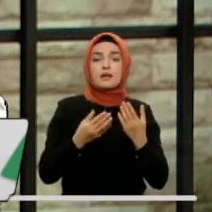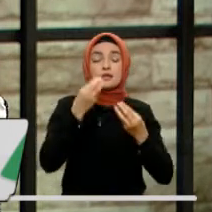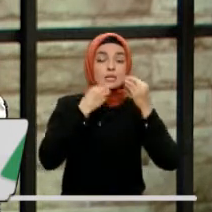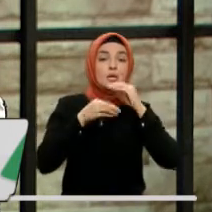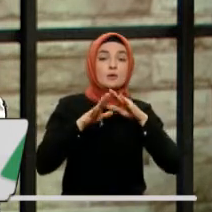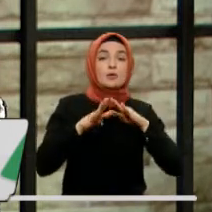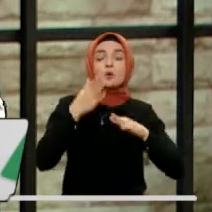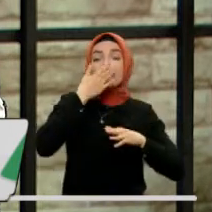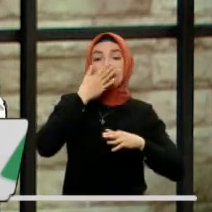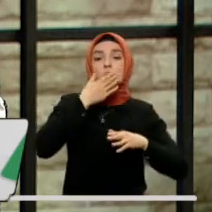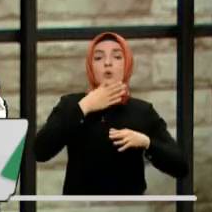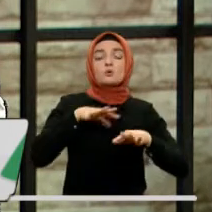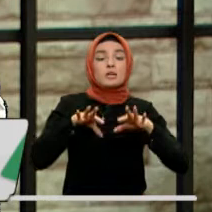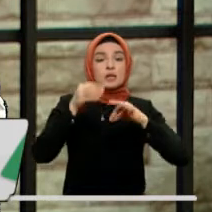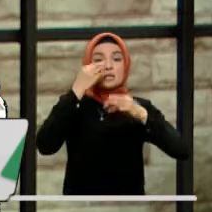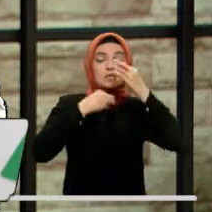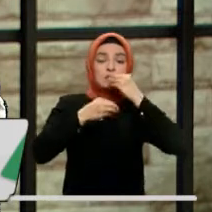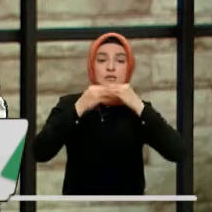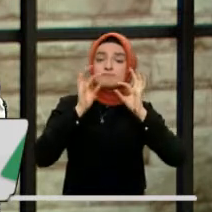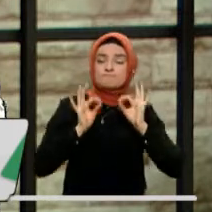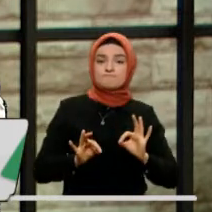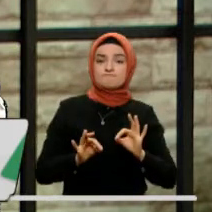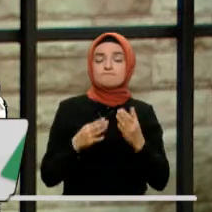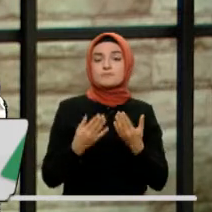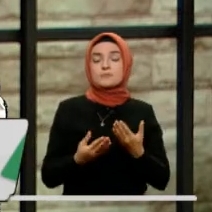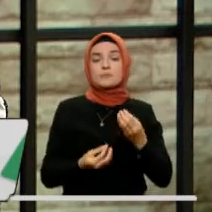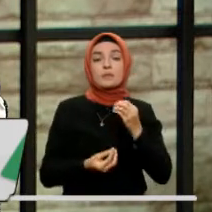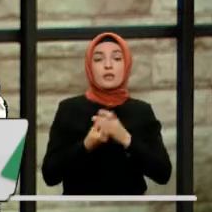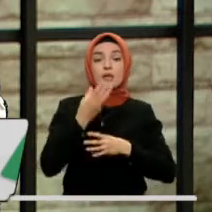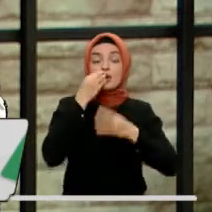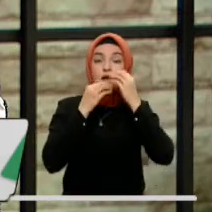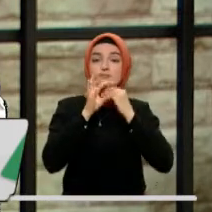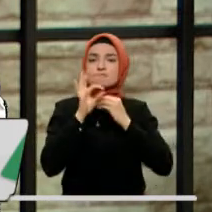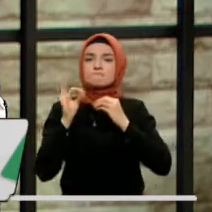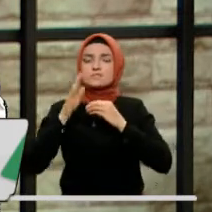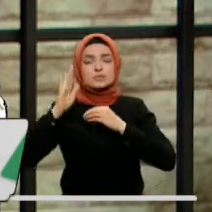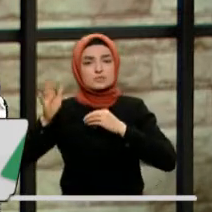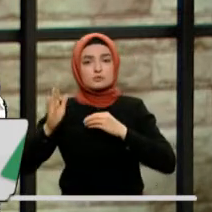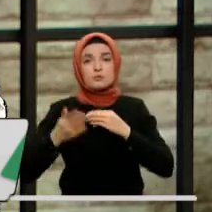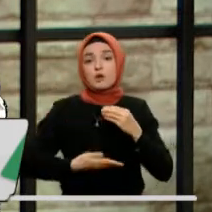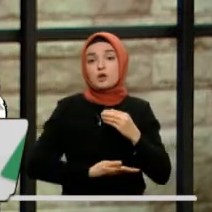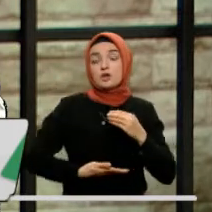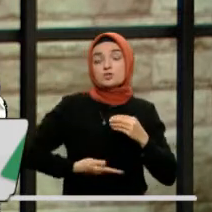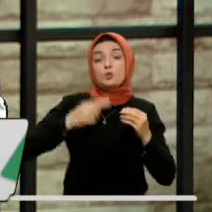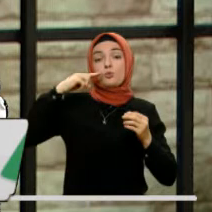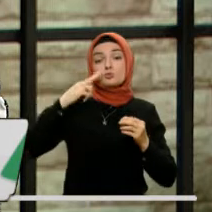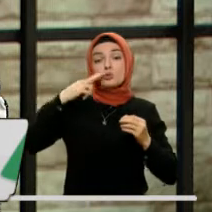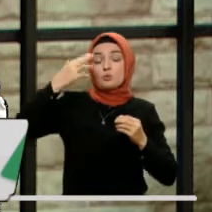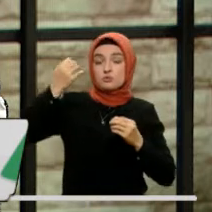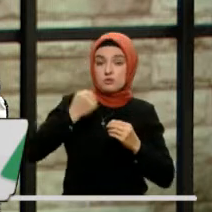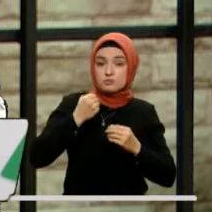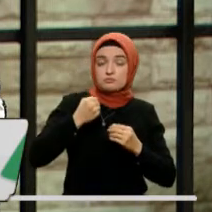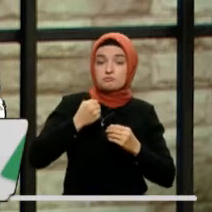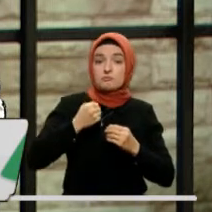cuburla başlayabilir. Yine böyle çocuklar var. Mesela kahvaltısız çıkıyor ama acıkıyor. Okul var, ders var. Çikolata alıyor mesela çok hızlı bir